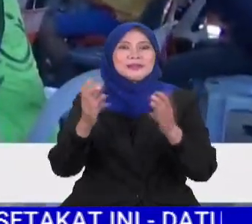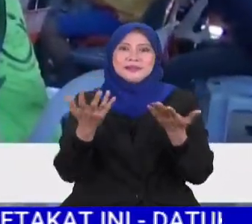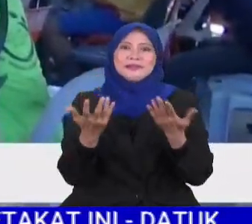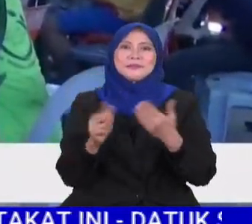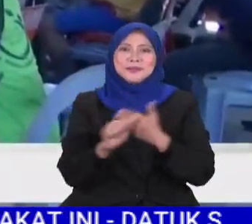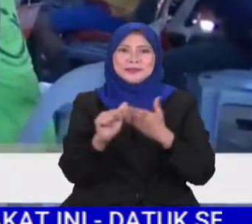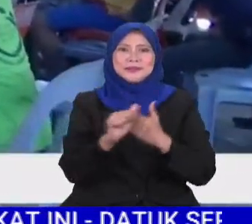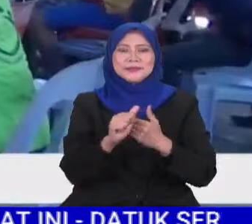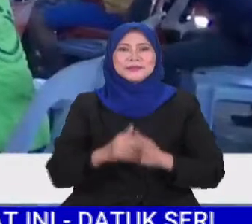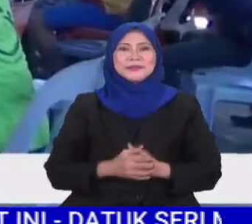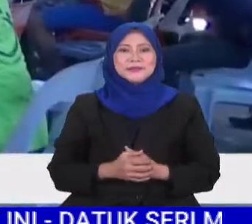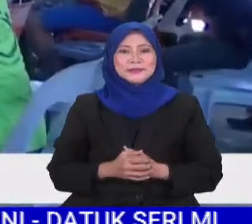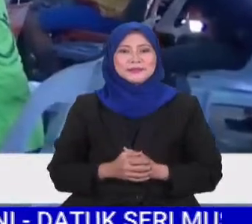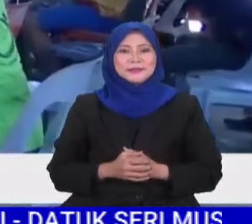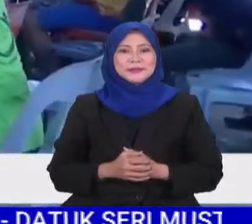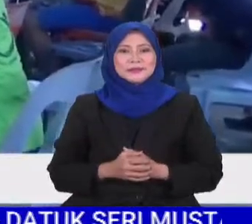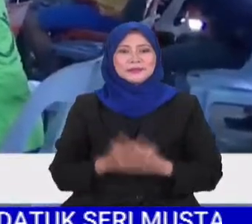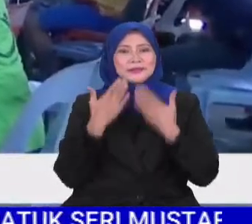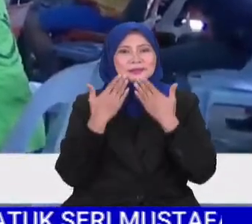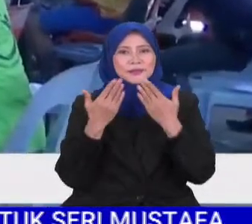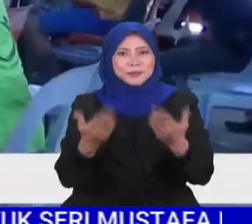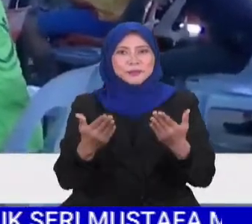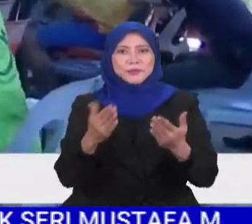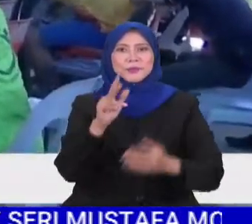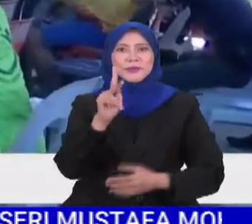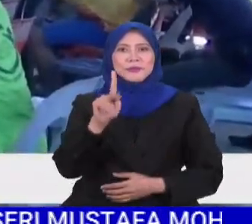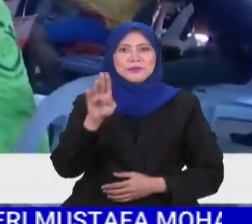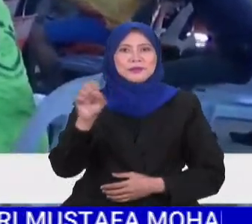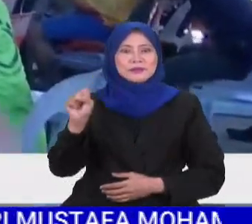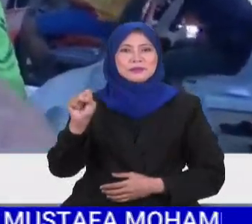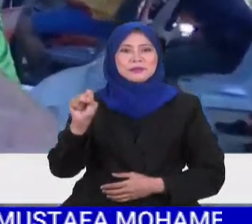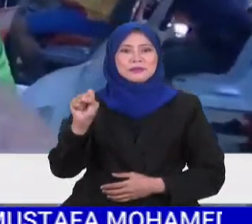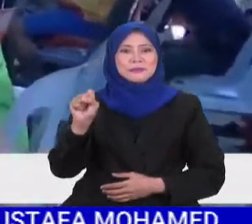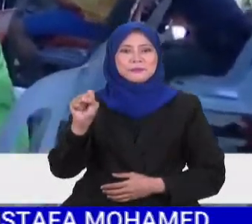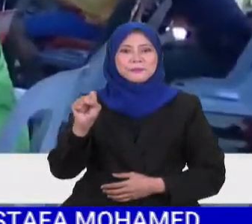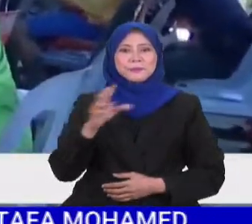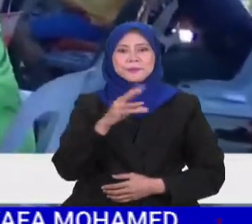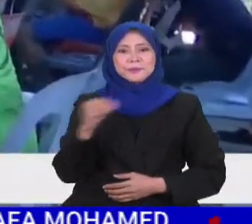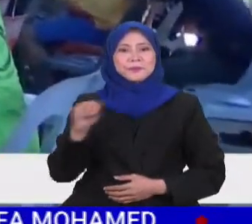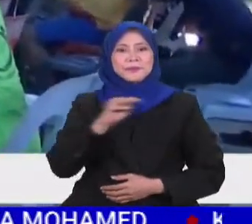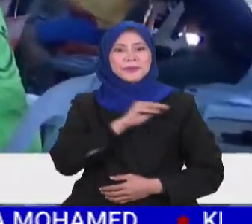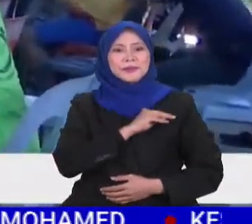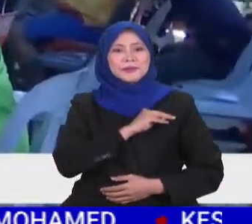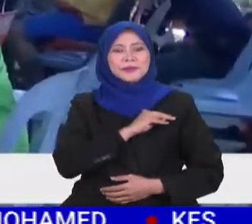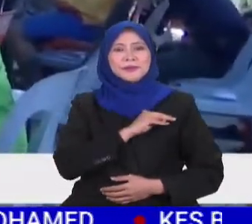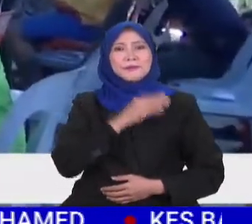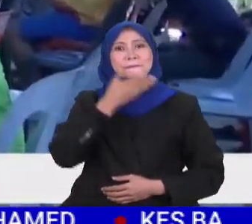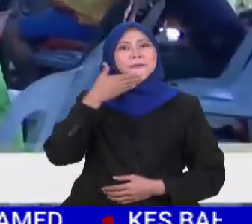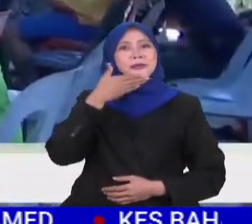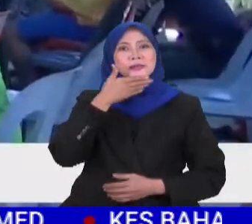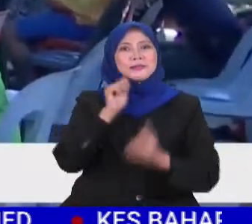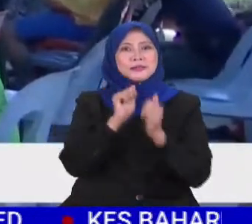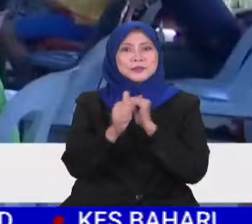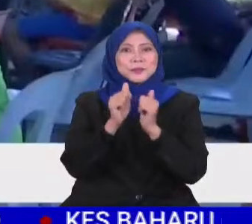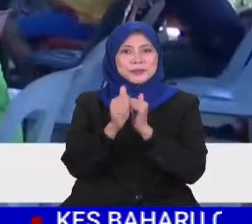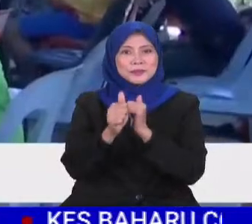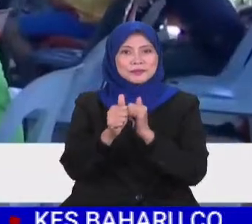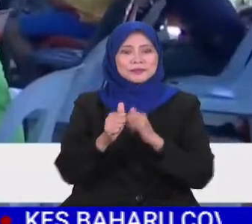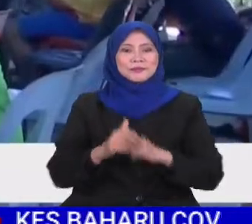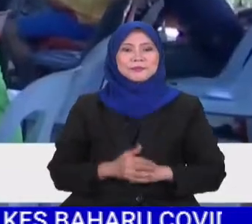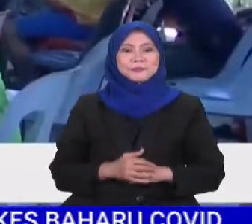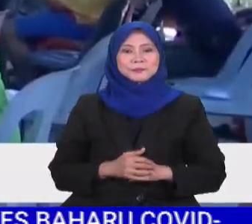amat berterima kasih kepada pihak KBS dan juga menteri belia dan sukan Datuk